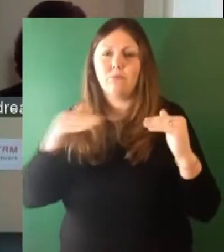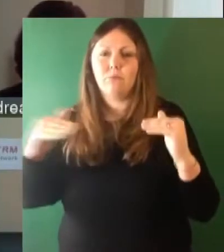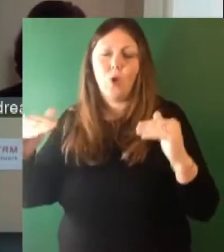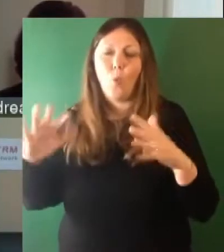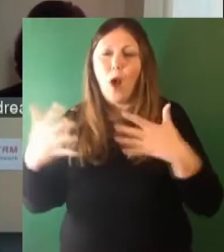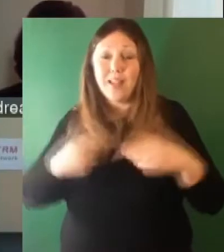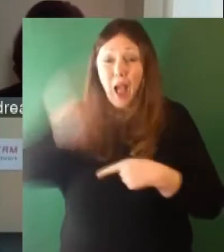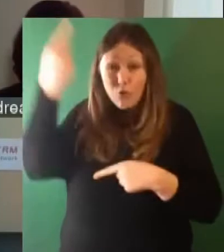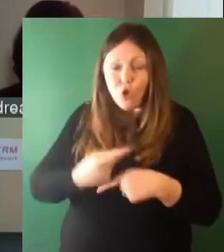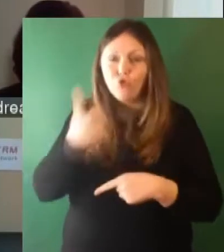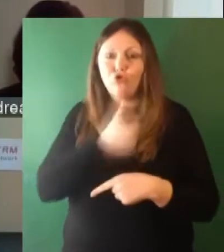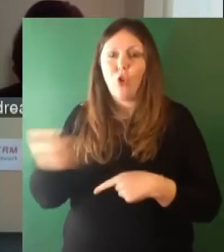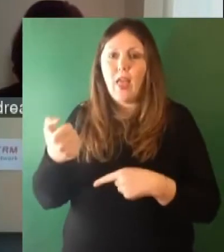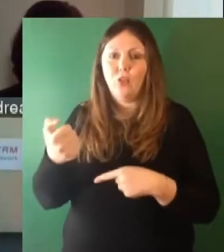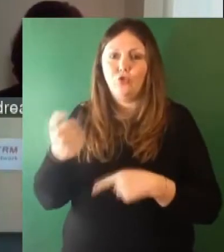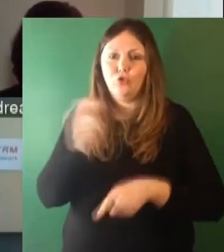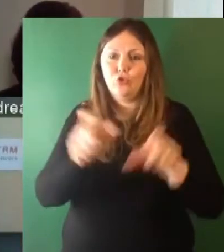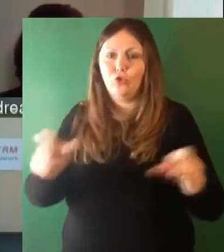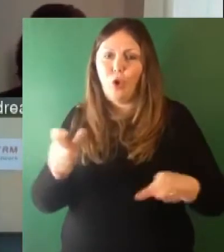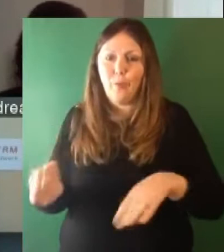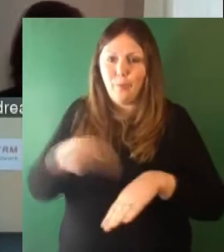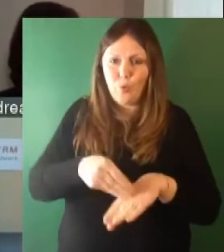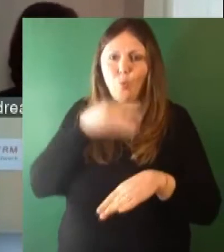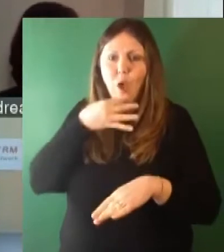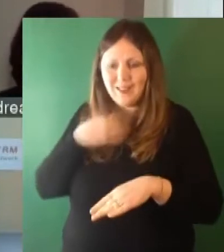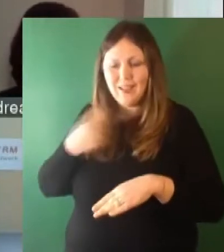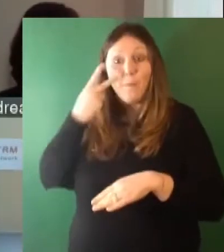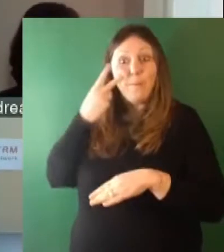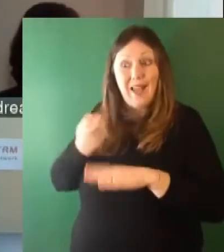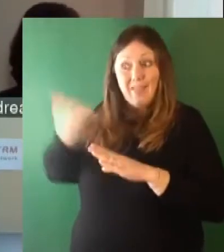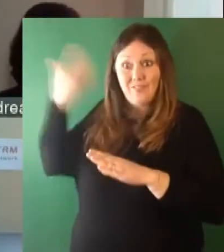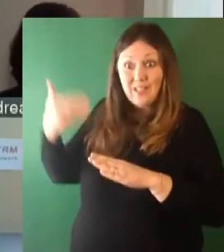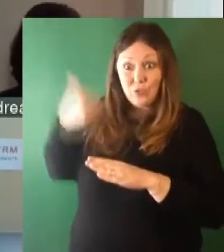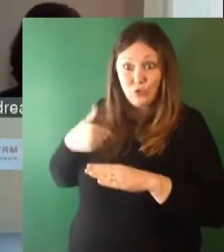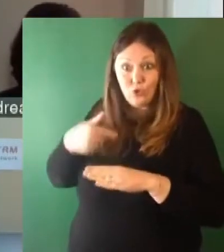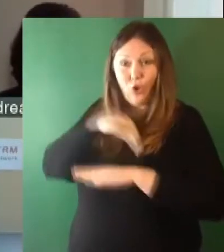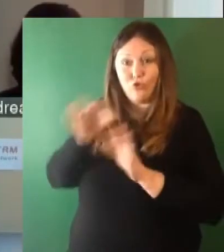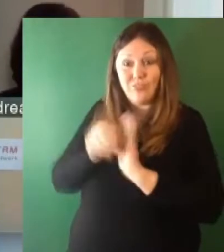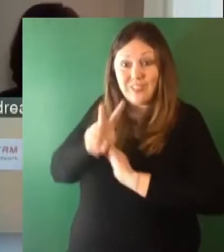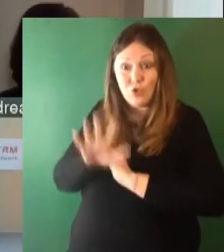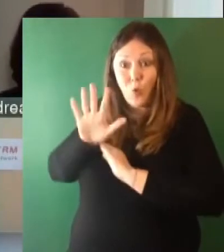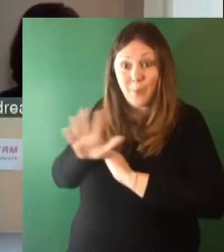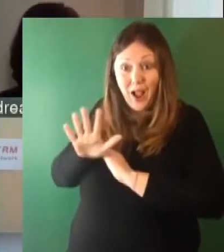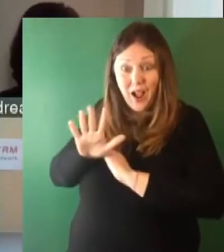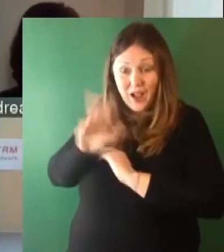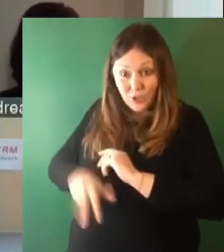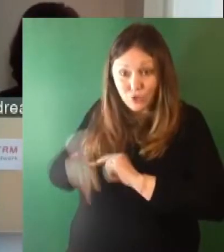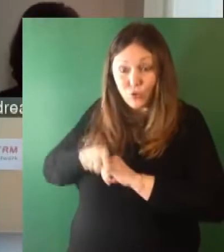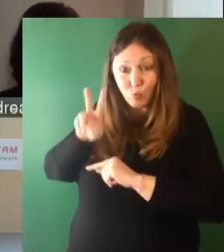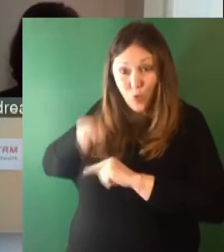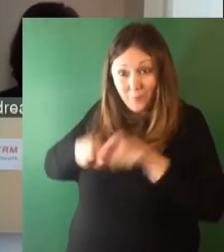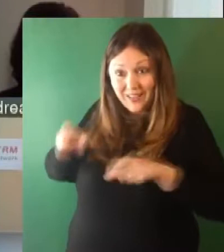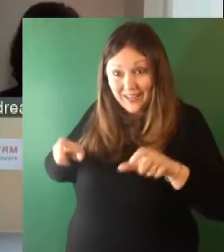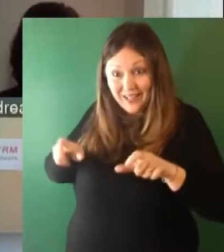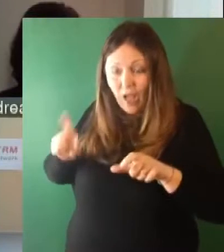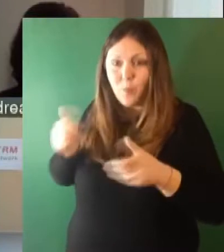giorno. Quindi ai 2000 che noi prevedevamo il 25 marzo, in effetti questi 2000 si verificheranno probabilmente fra il 3 e il